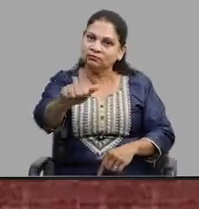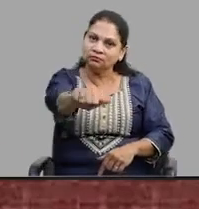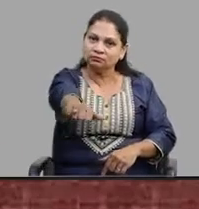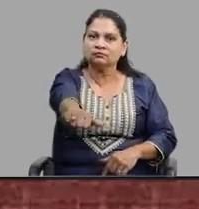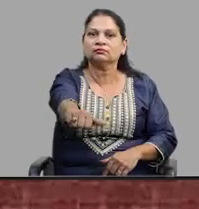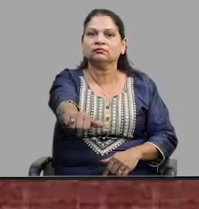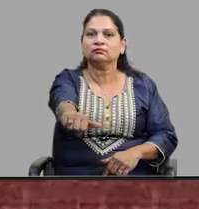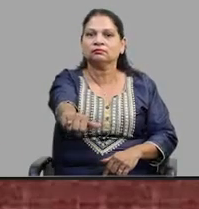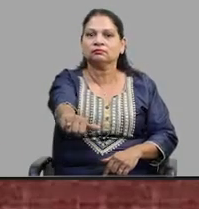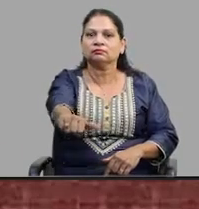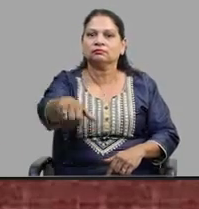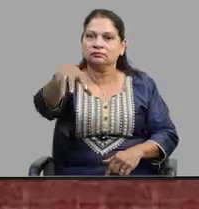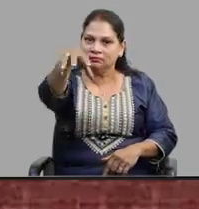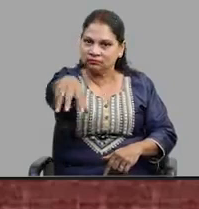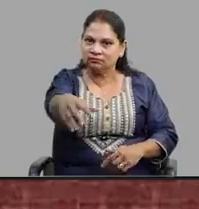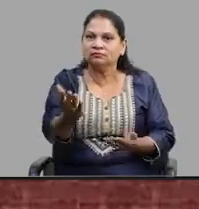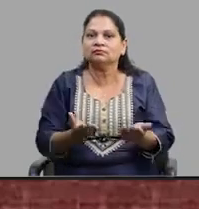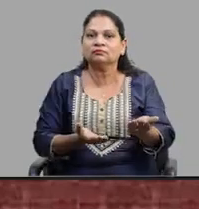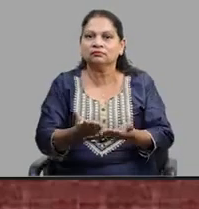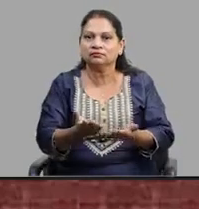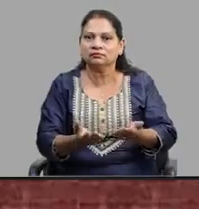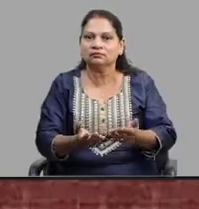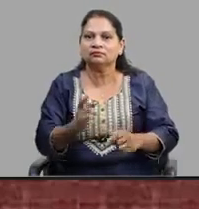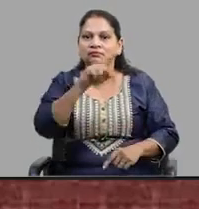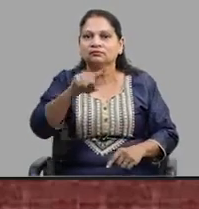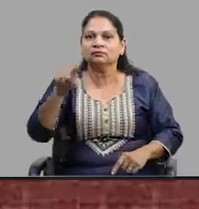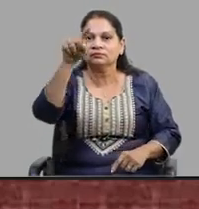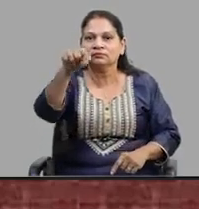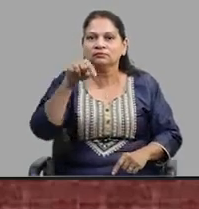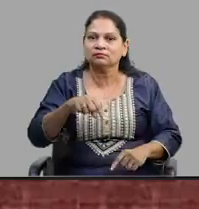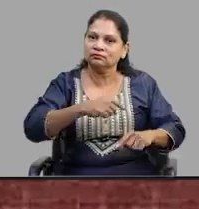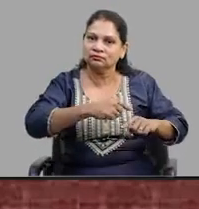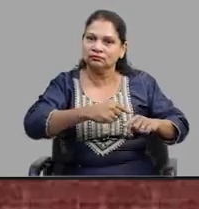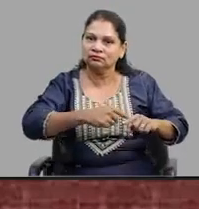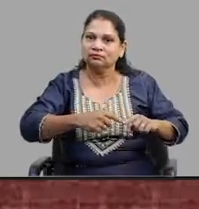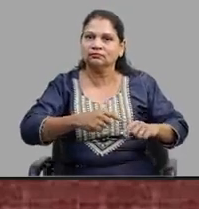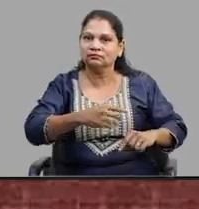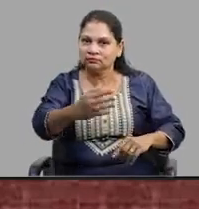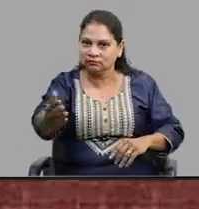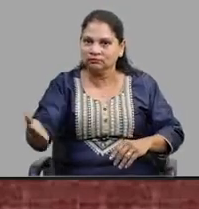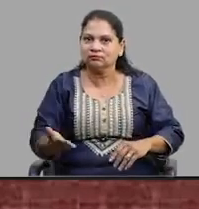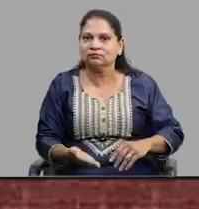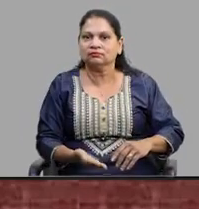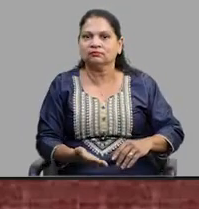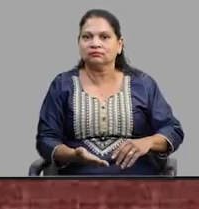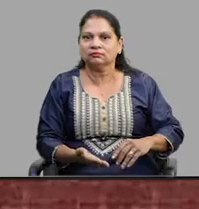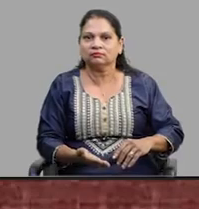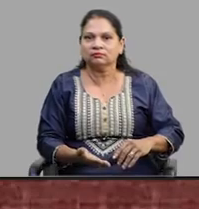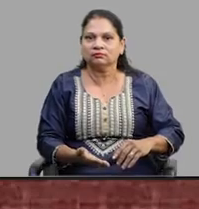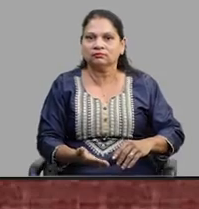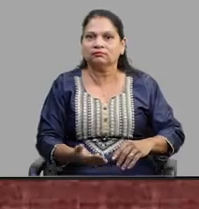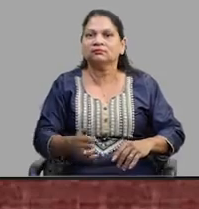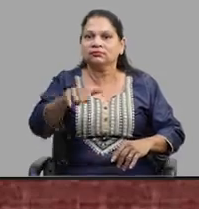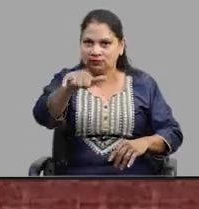सब हीरो बन सकते हैं, देश की सेवा करके, शत प्रतिशत चुनाव प्रक्रिया में सहभागी